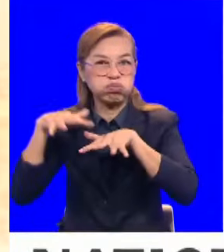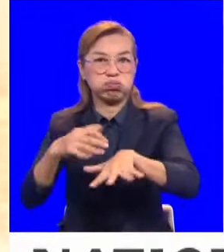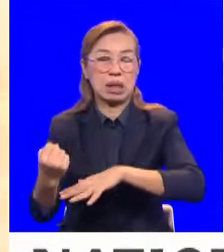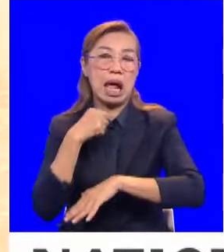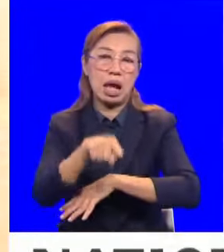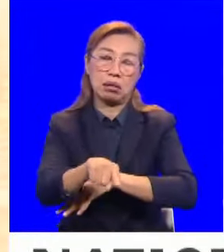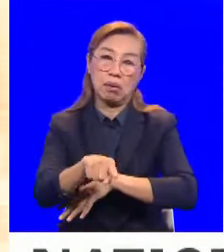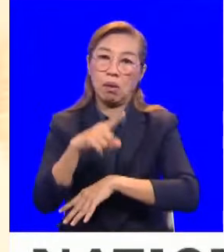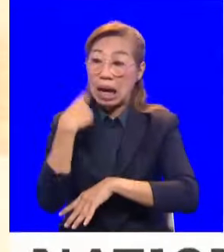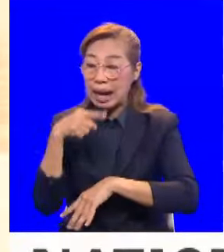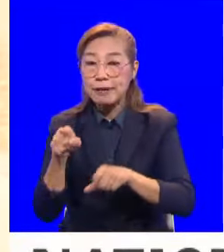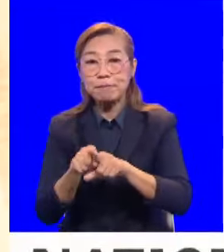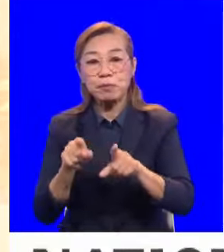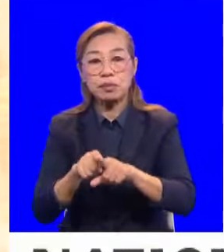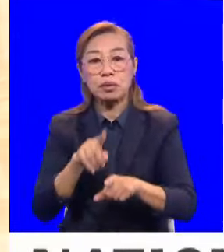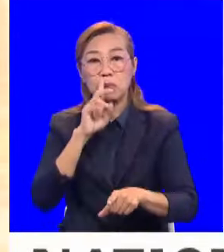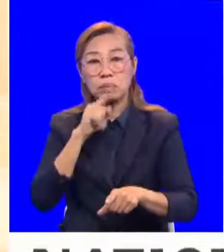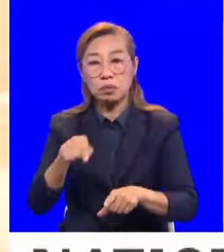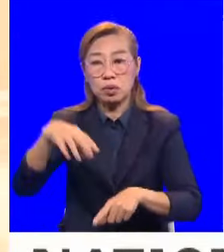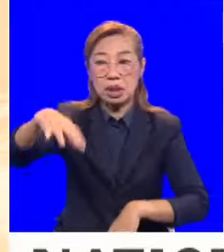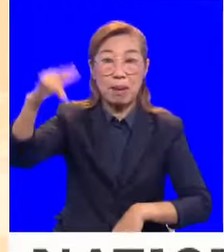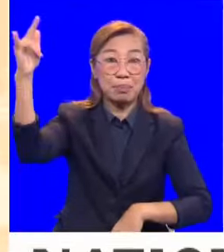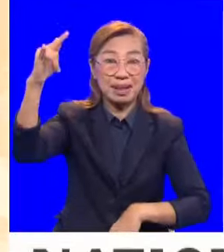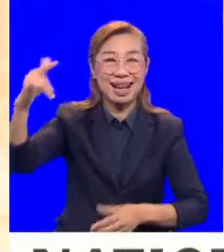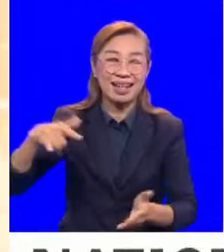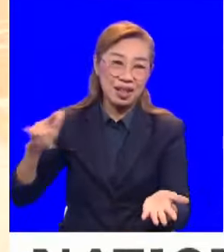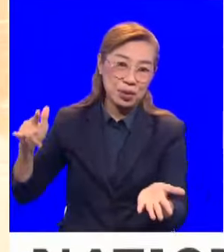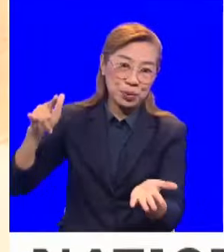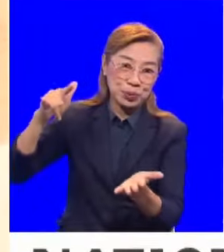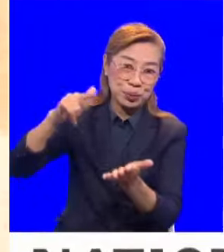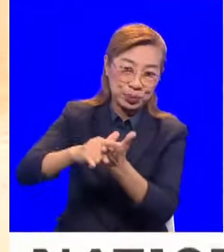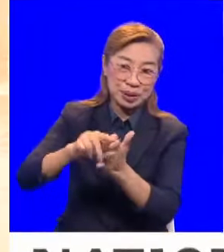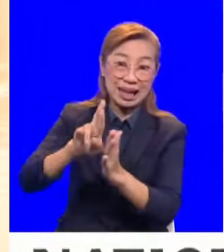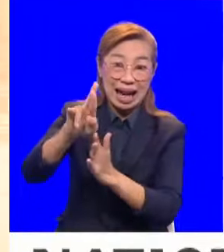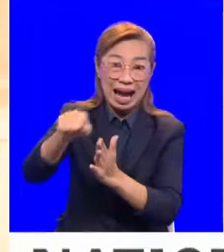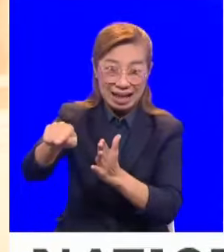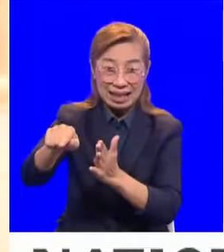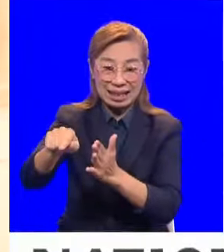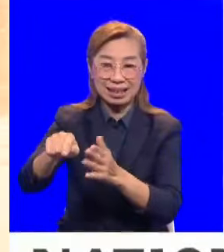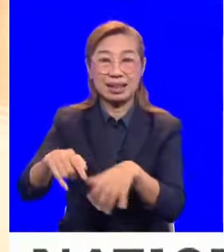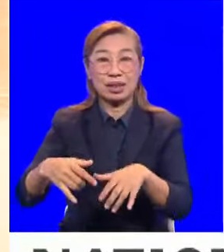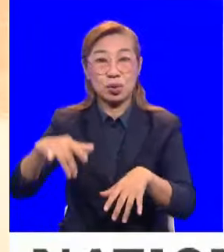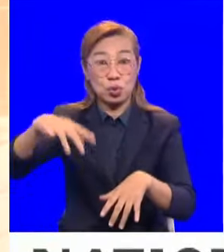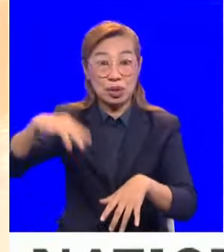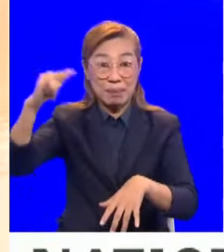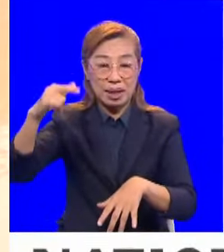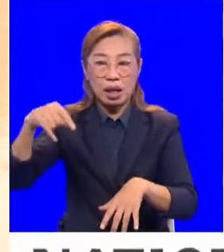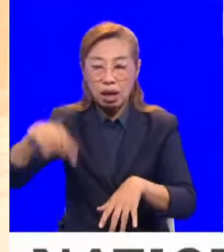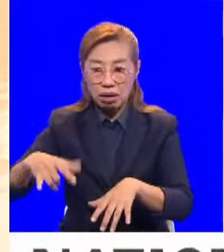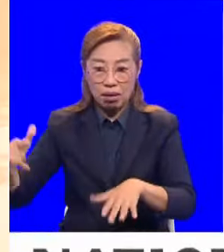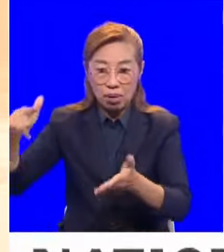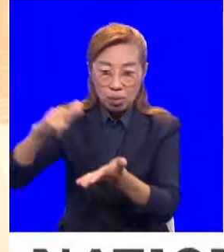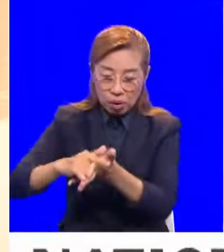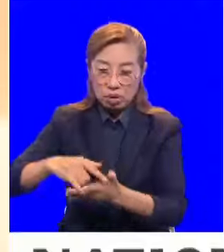ารที่มาลงที่สนามบินแม่ฟ้าหลวงทางด้านของผู้อำนวยการสนามบินเนี่ยก็บอกว่ายังคงติดค้างอยู่ภายในสนามบินเพราะว่าไม่สามารถ